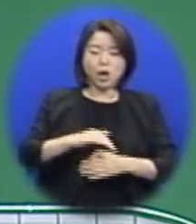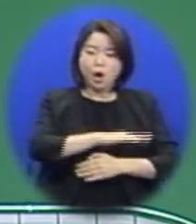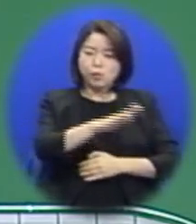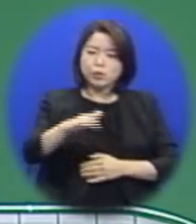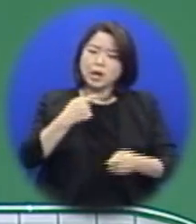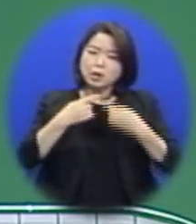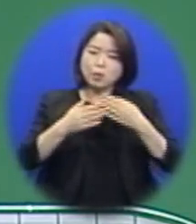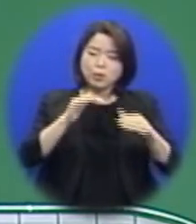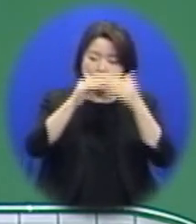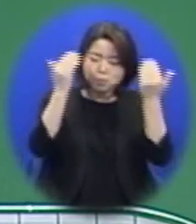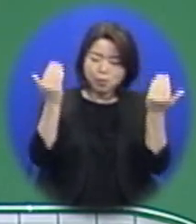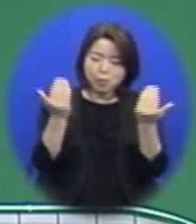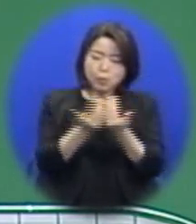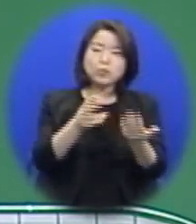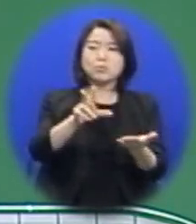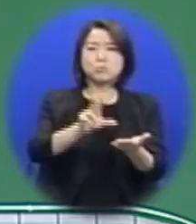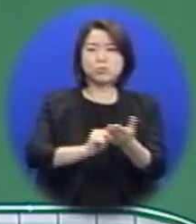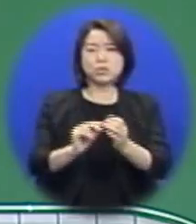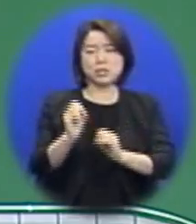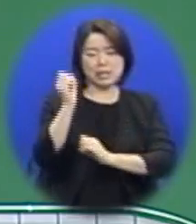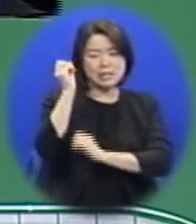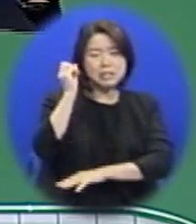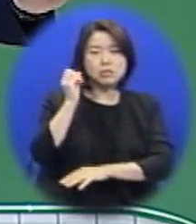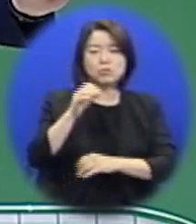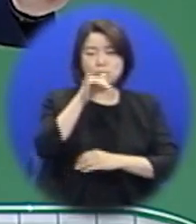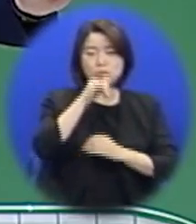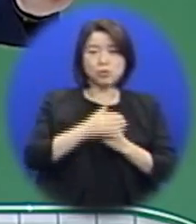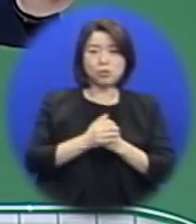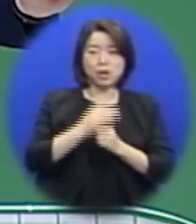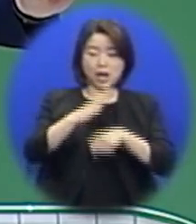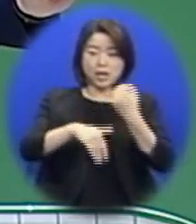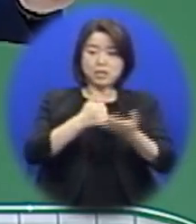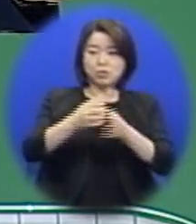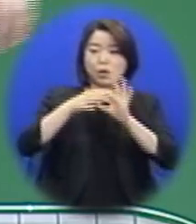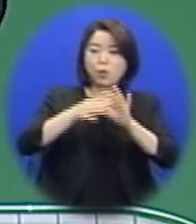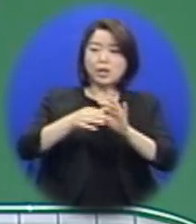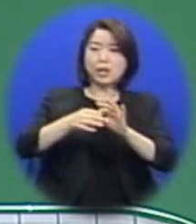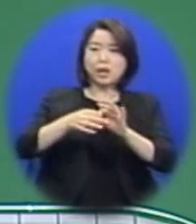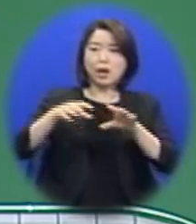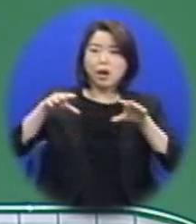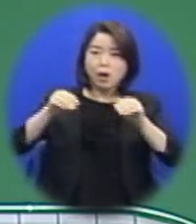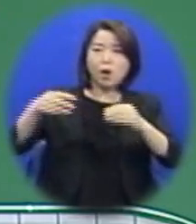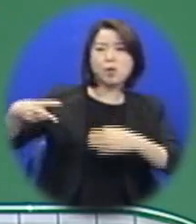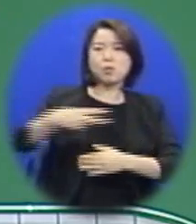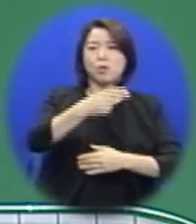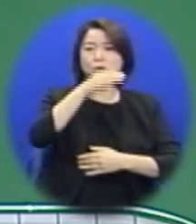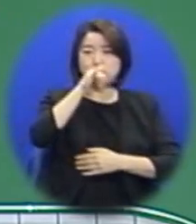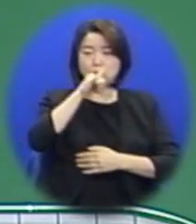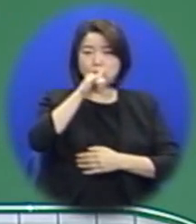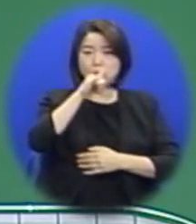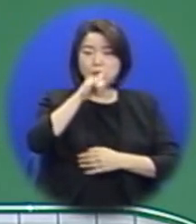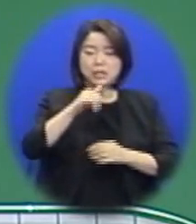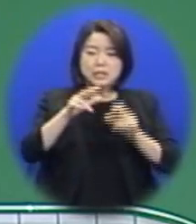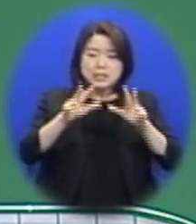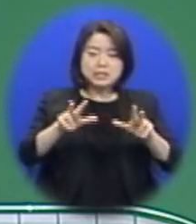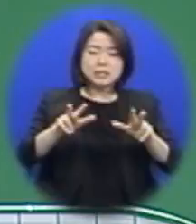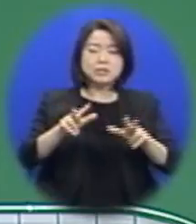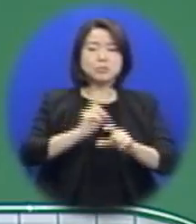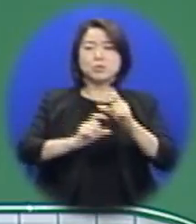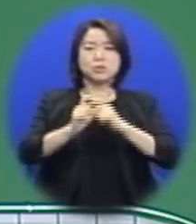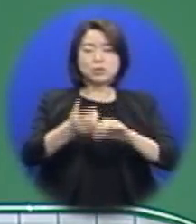문제의 원인이었습니다. 하나님과의 관계가 끊어졌어요. 하나님은 더 이상 그들에게 살아있는 하나님이